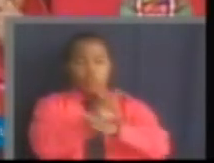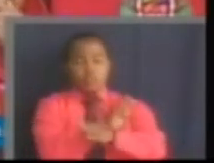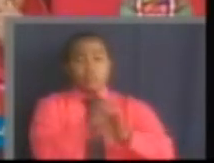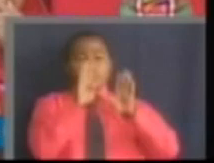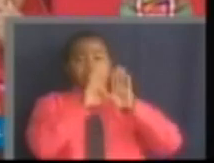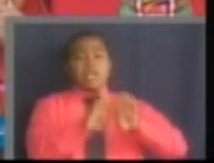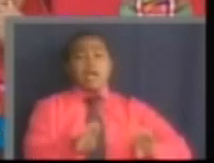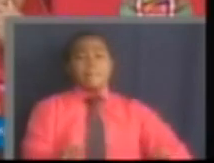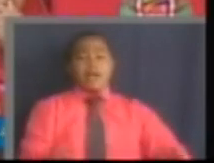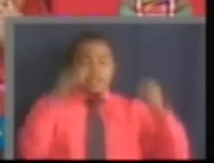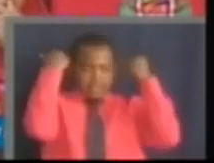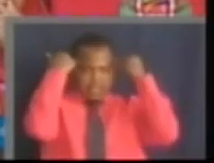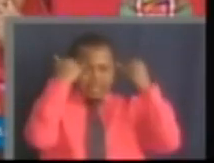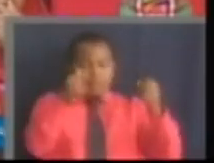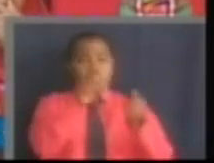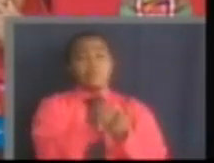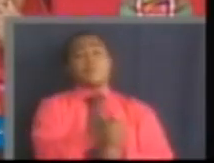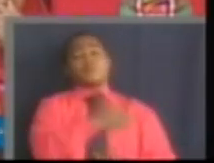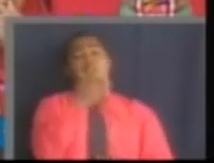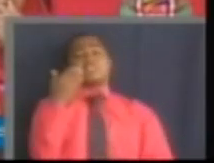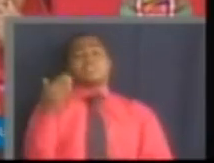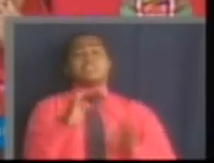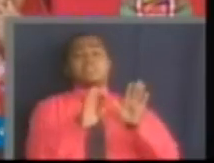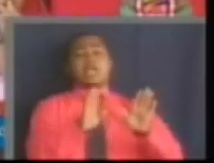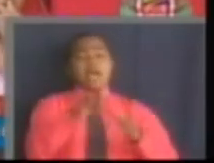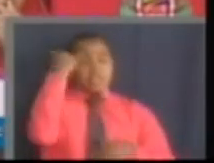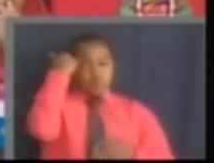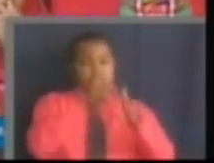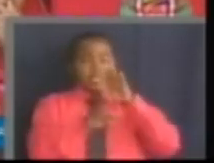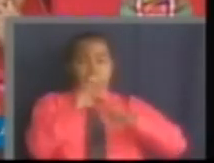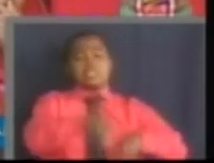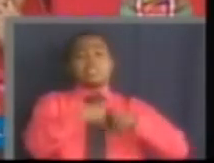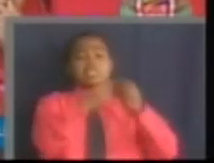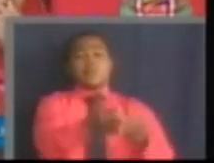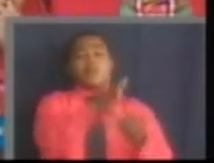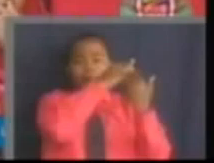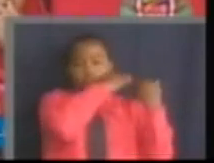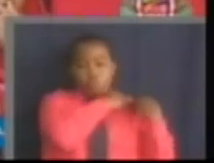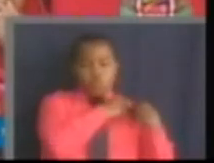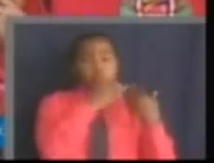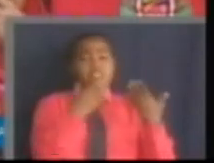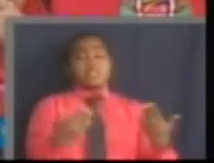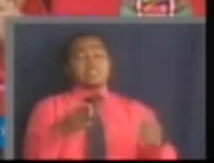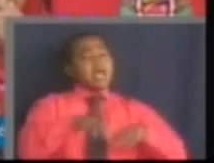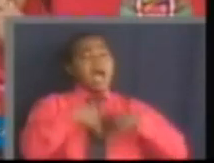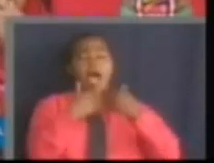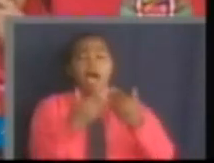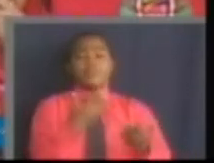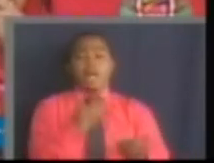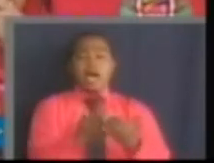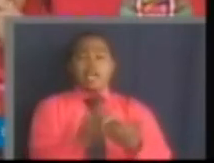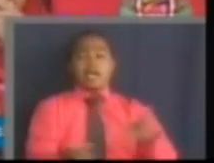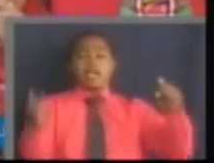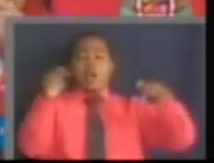utulivu, nidhamu na mambo mengine ndani ya kamati tayari mwenyekiti alishapewa mamlaka. Sasa mwenyekiti, sikuona haraka wa kuleta mapendekezo